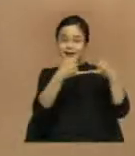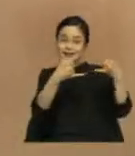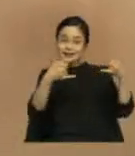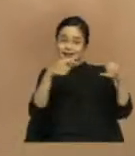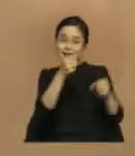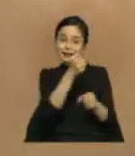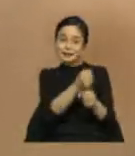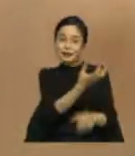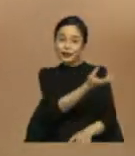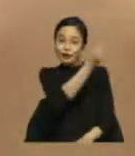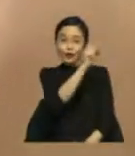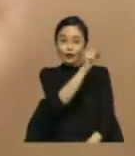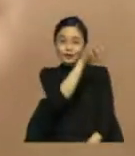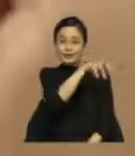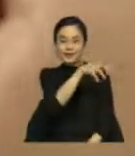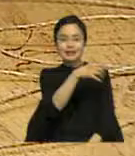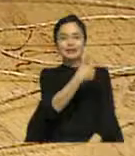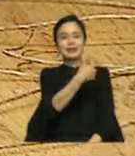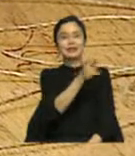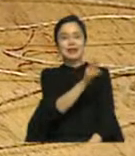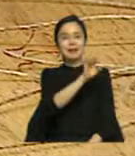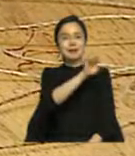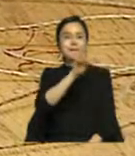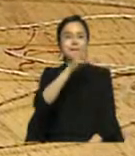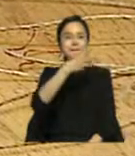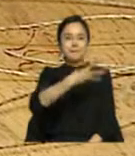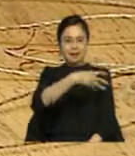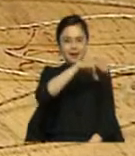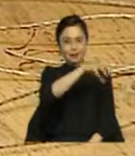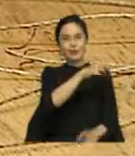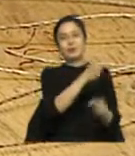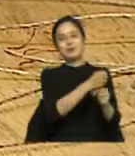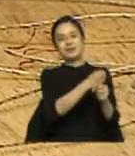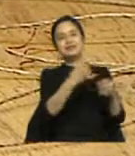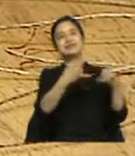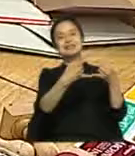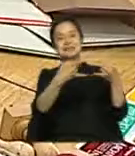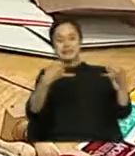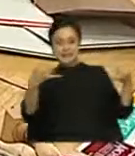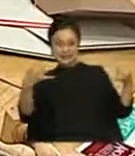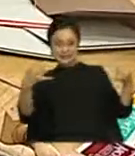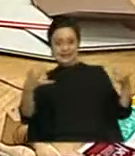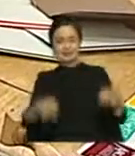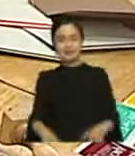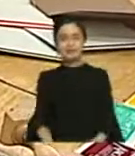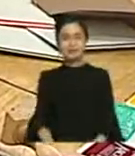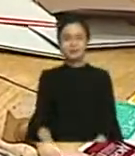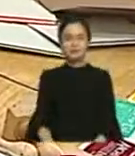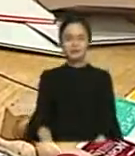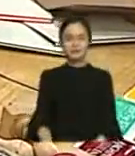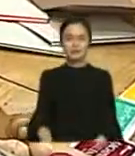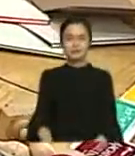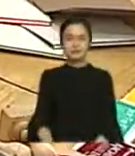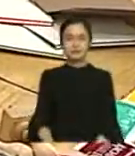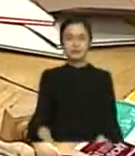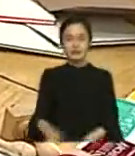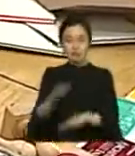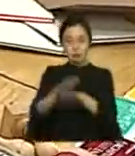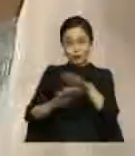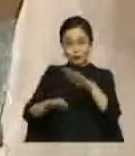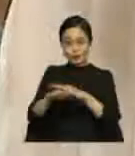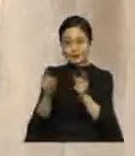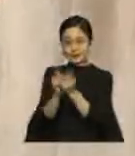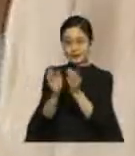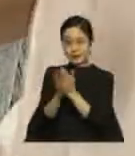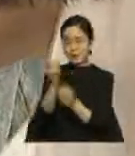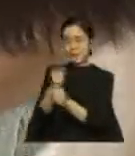알로실입니다. 알로실은 히말라야 전역에서 자라는 쇠기풀의한 종류로 주로 수공예품을 만드는 데 사용됩니다. 다소